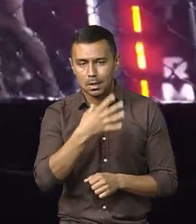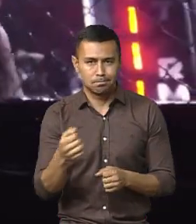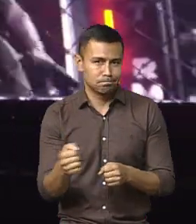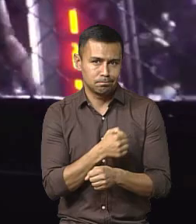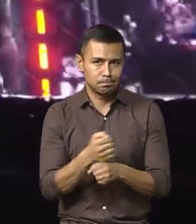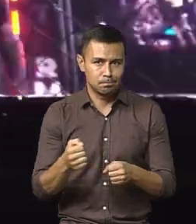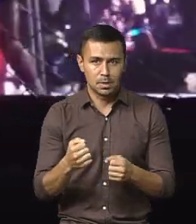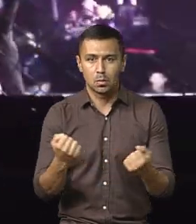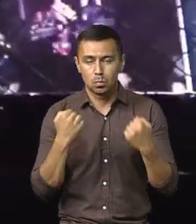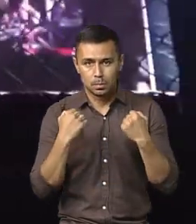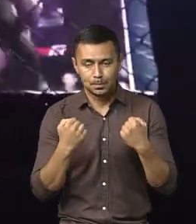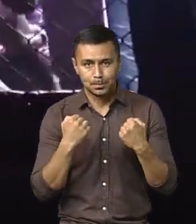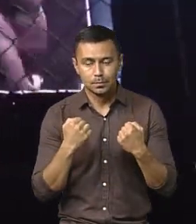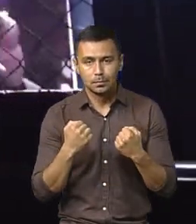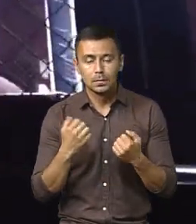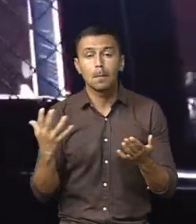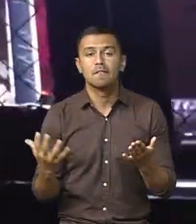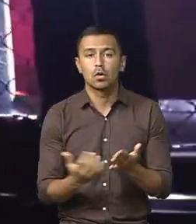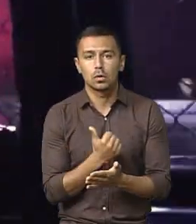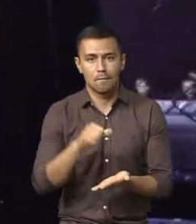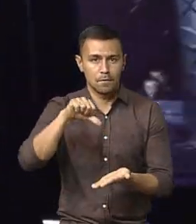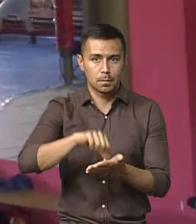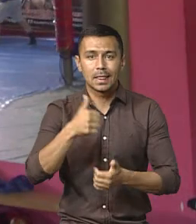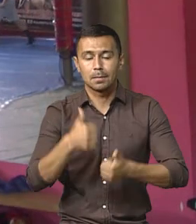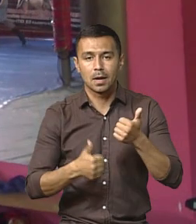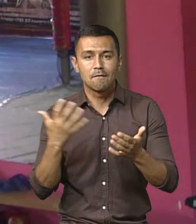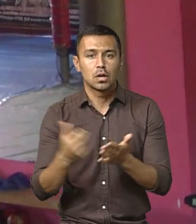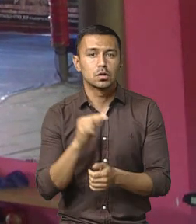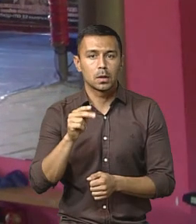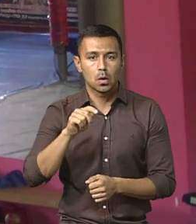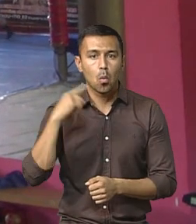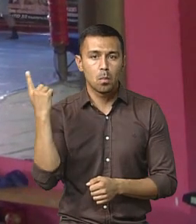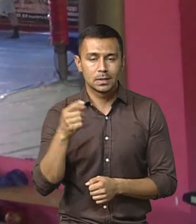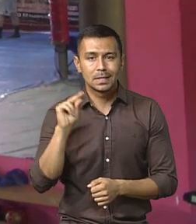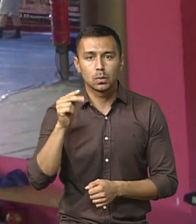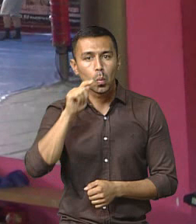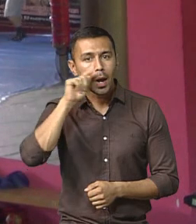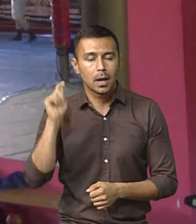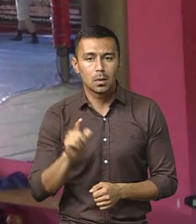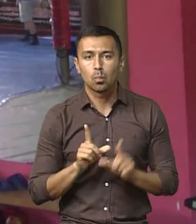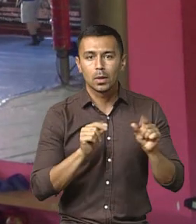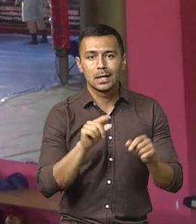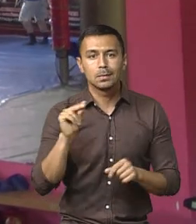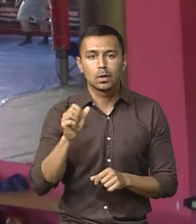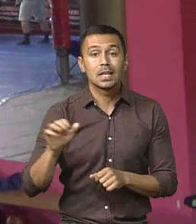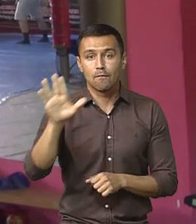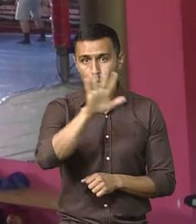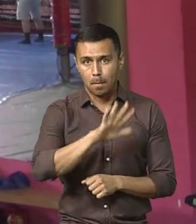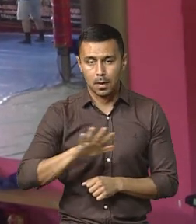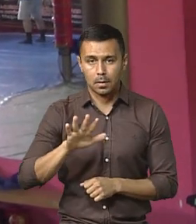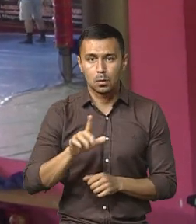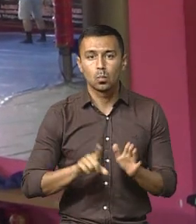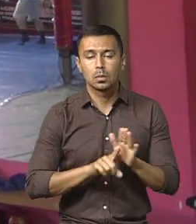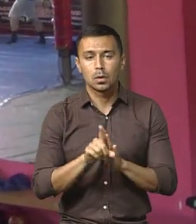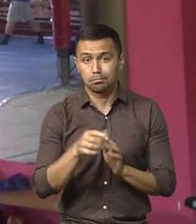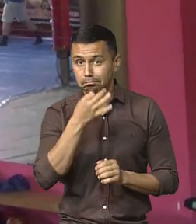бійцівських видів спорту, каже Микола. Виходило виступати на змаганнях, виграти чемпіонат області, чемпіонат України, поїхати на чемпіонат Європи.